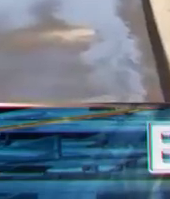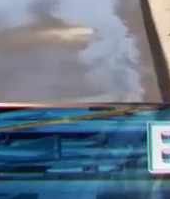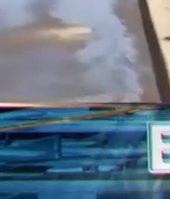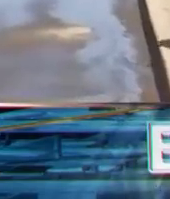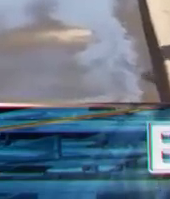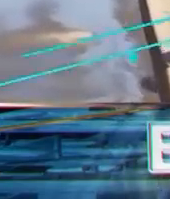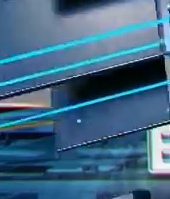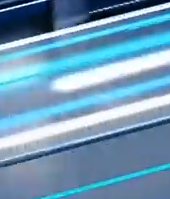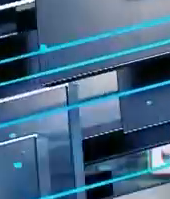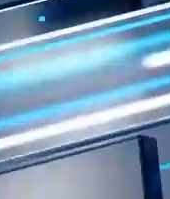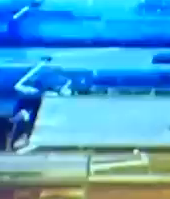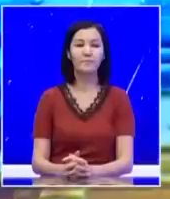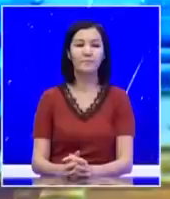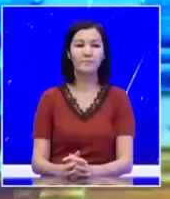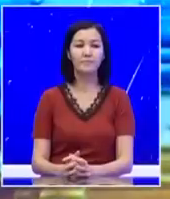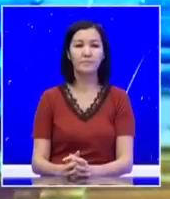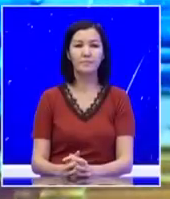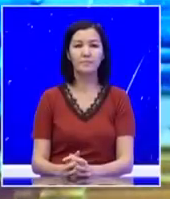етілген.